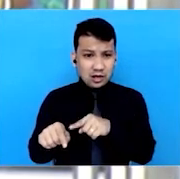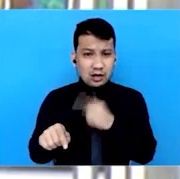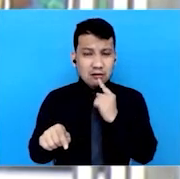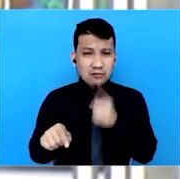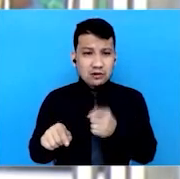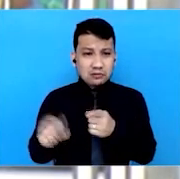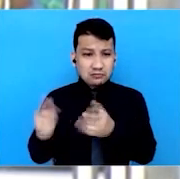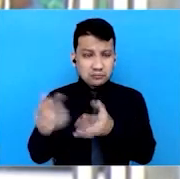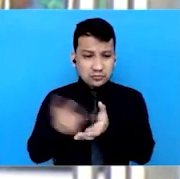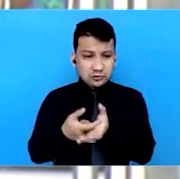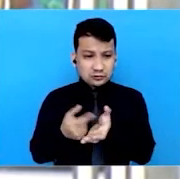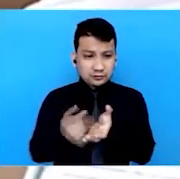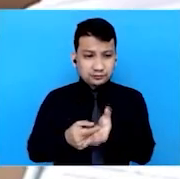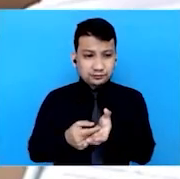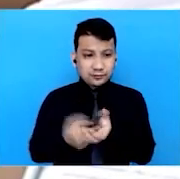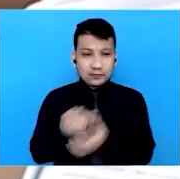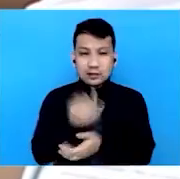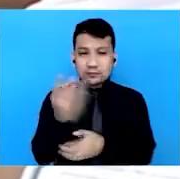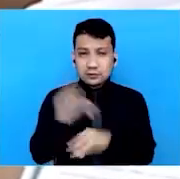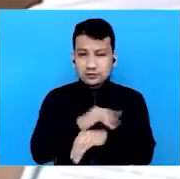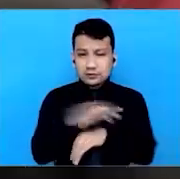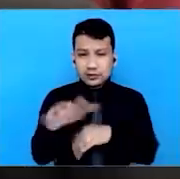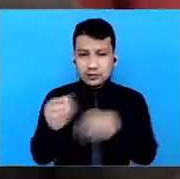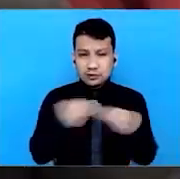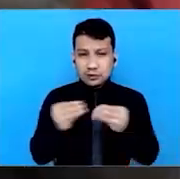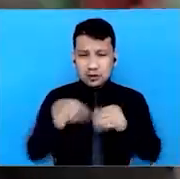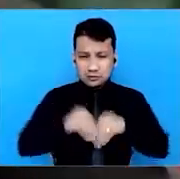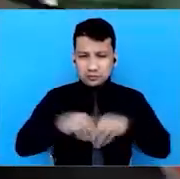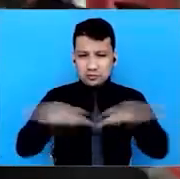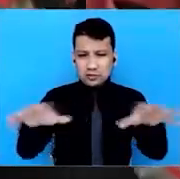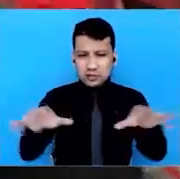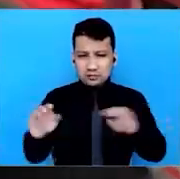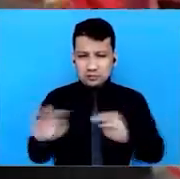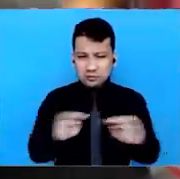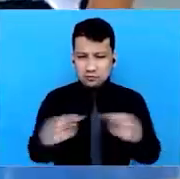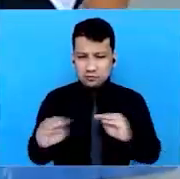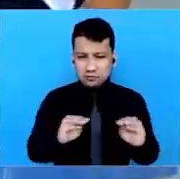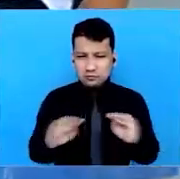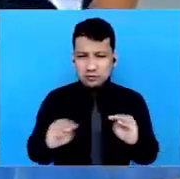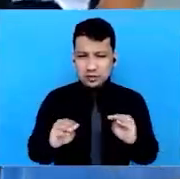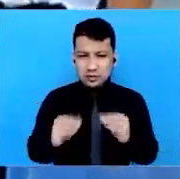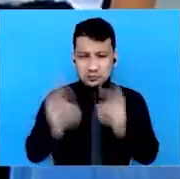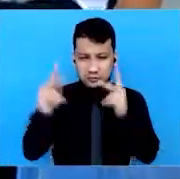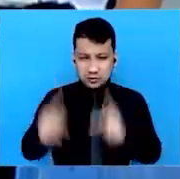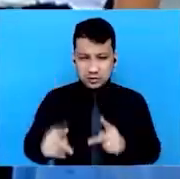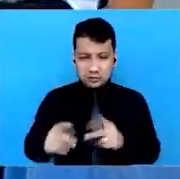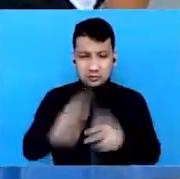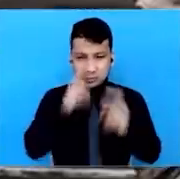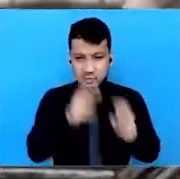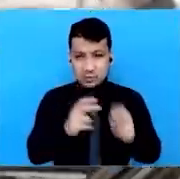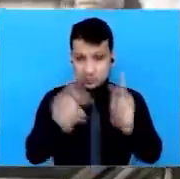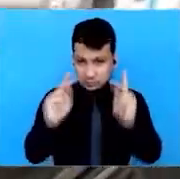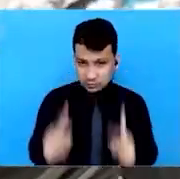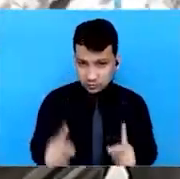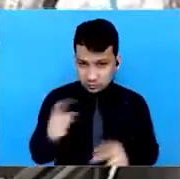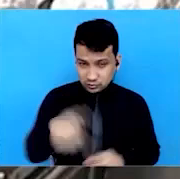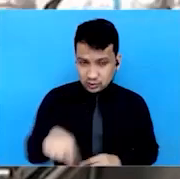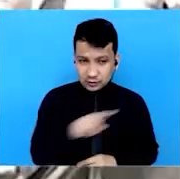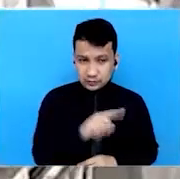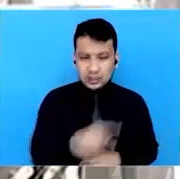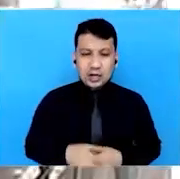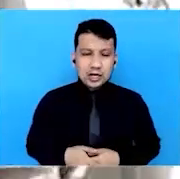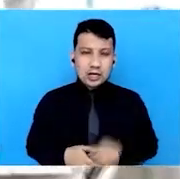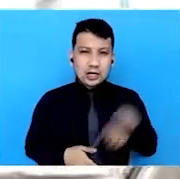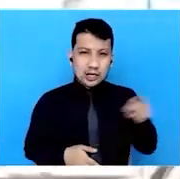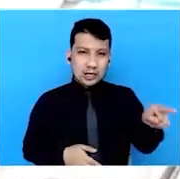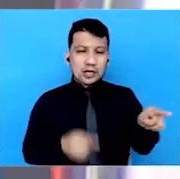Base ito sa infection management, vaccine rollouts at mobility o yung ipinapatupad na restriction sa taong bayan. Pumalag naman dyan